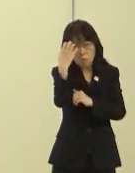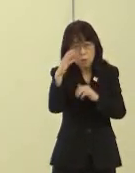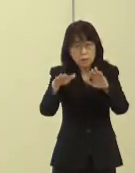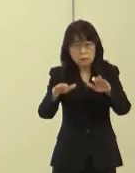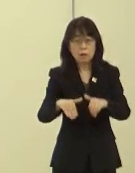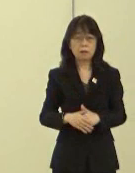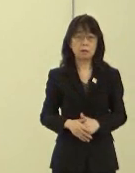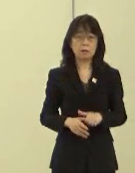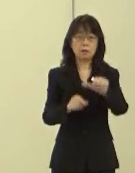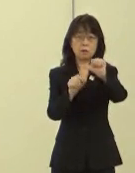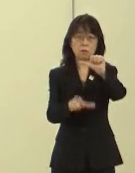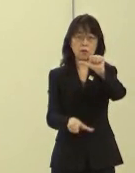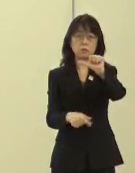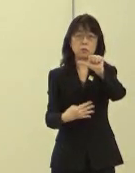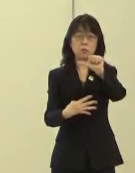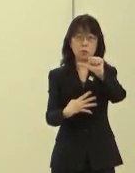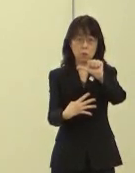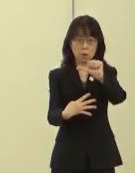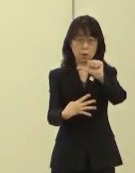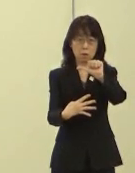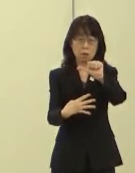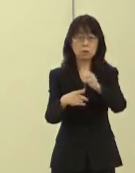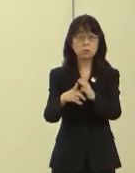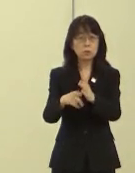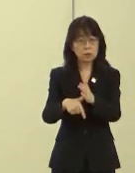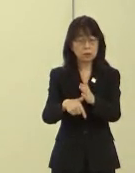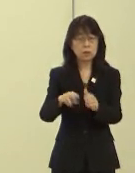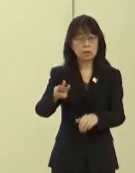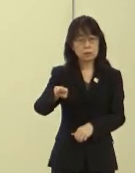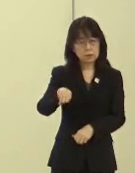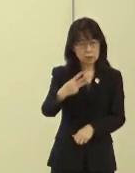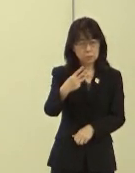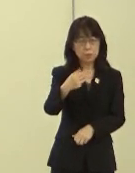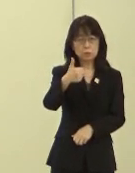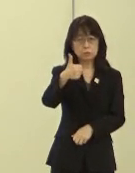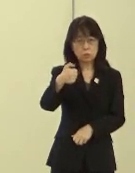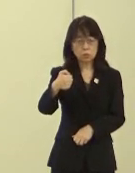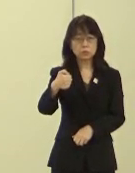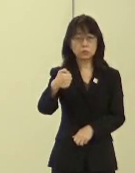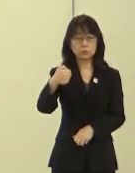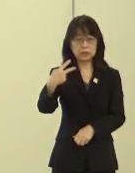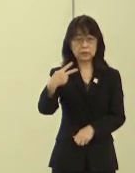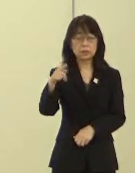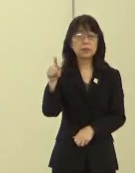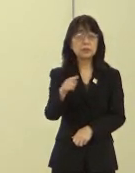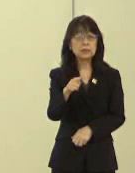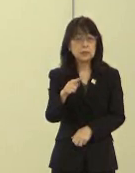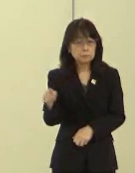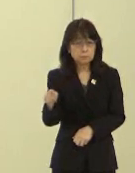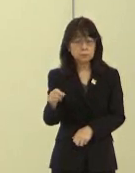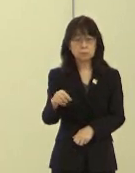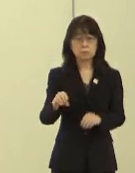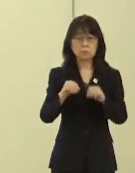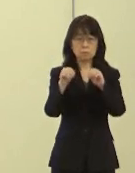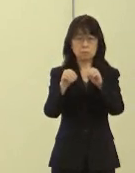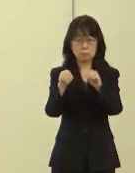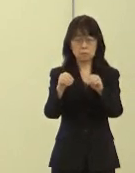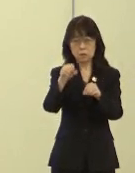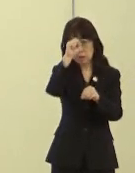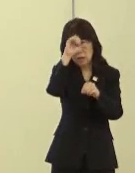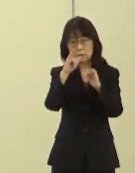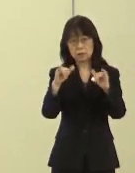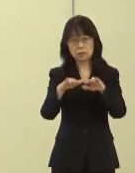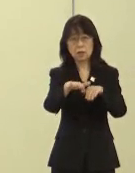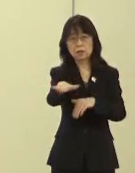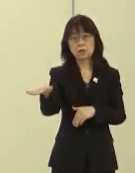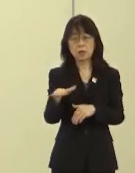5月の4日時点でありますが、これで352人の入院患者さんがいらっしゃいますので、現状